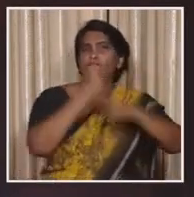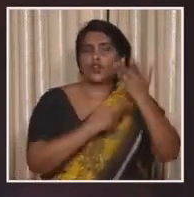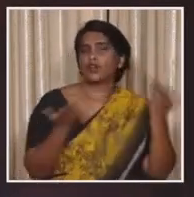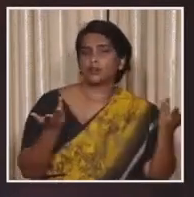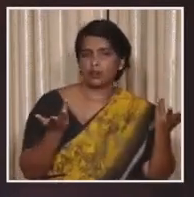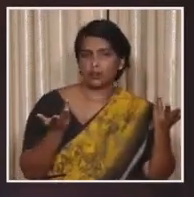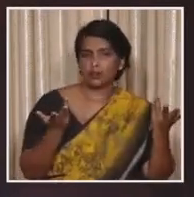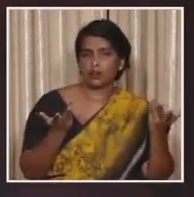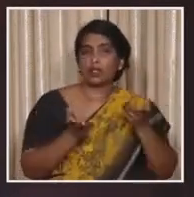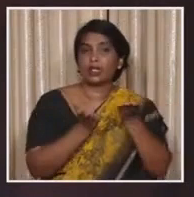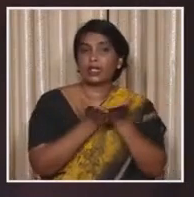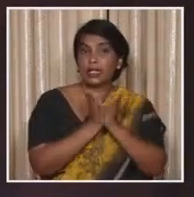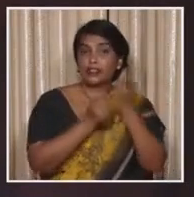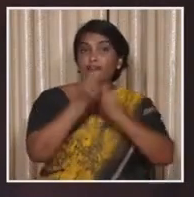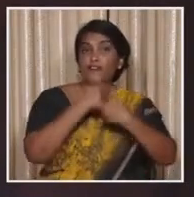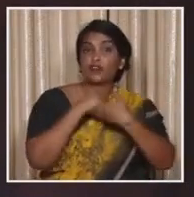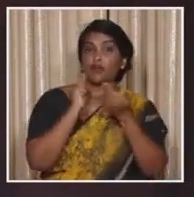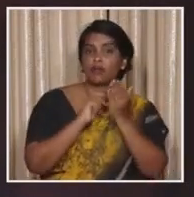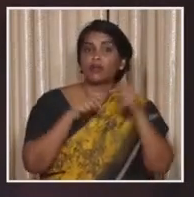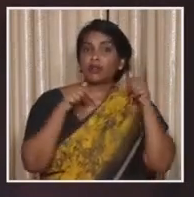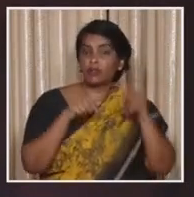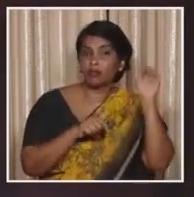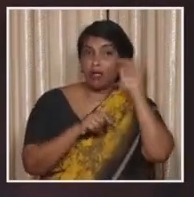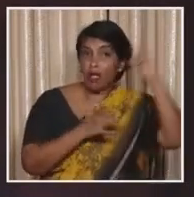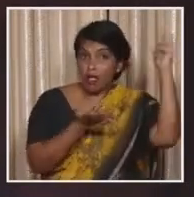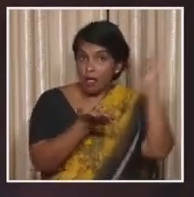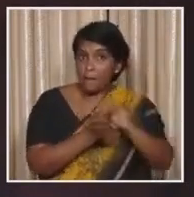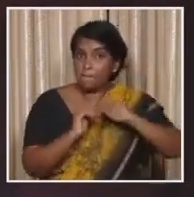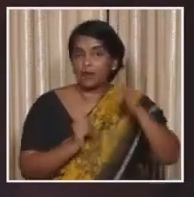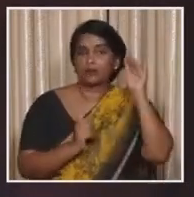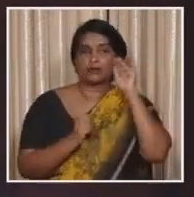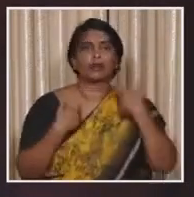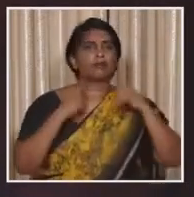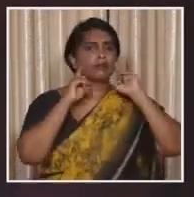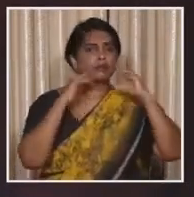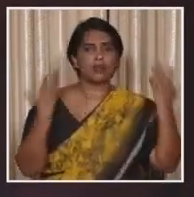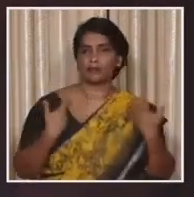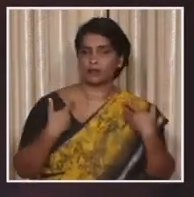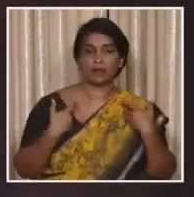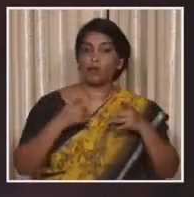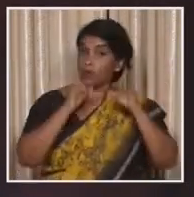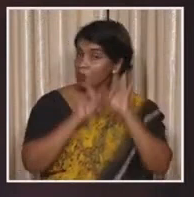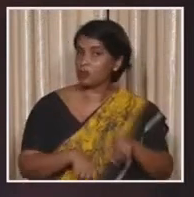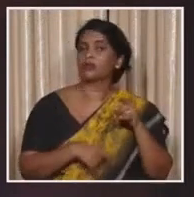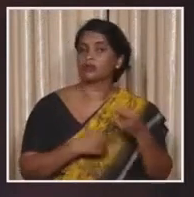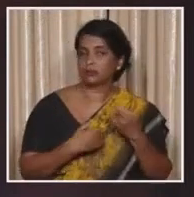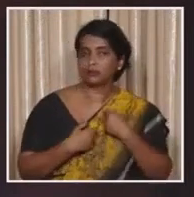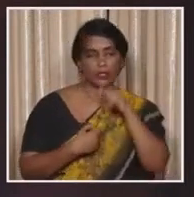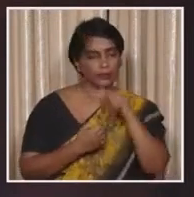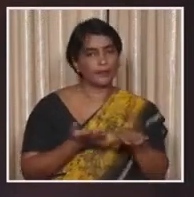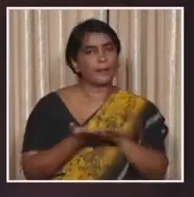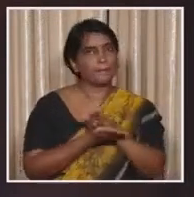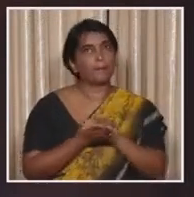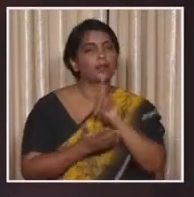வருகிறது. நாடாளுமன்றத்துக்கு நிதி அதிகாரம் உள்ளது. ஆனால் தேசிய சொத்துக்களை விற்ற பின்னர்தான் நாடாளுமன்றத்துக்கு